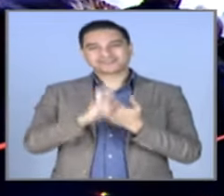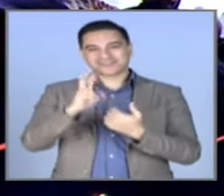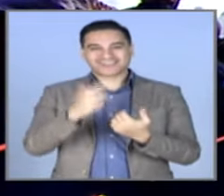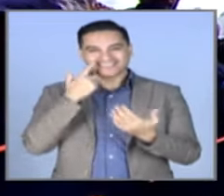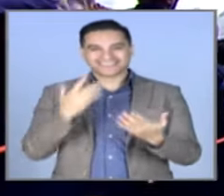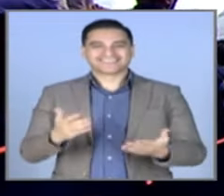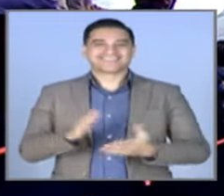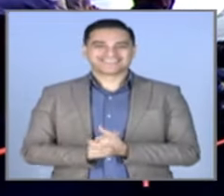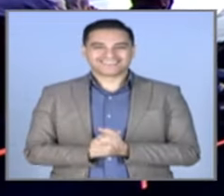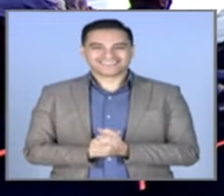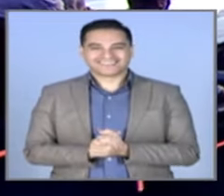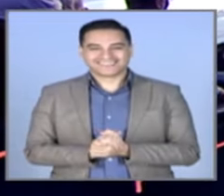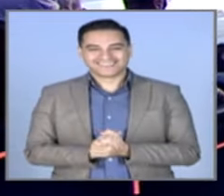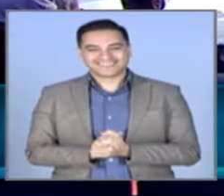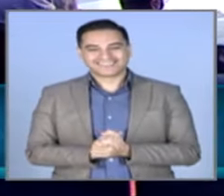هو